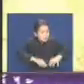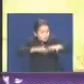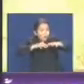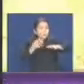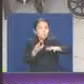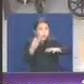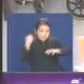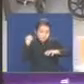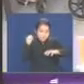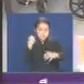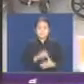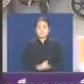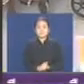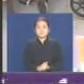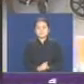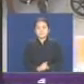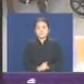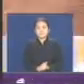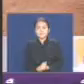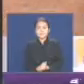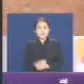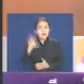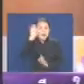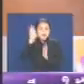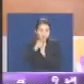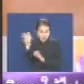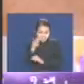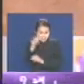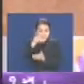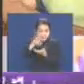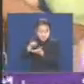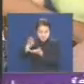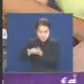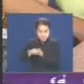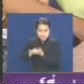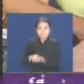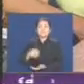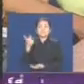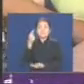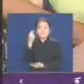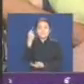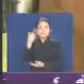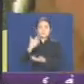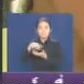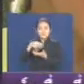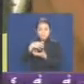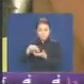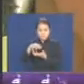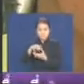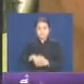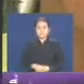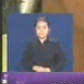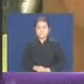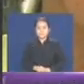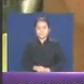เกินไปประวิทย์หัวดอนถ่ายภาพพัชิตาพงโกศลสถานีวิทยุโทรทัศน์แห่งประเทศไทยรายง